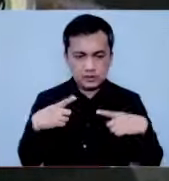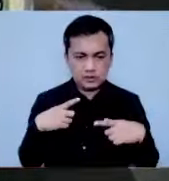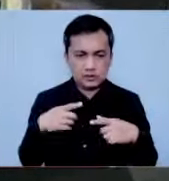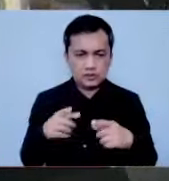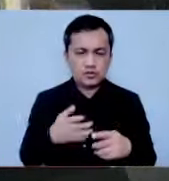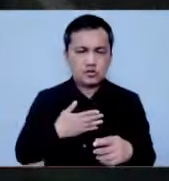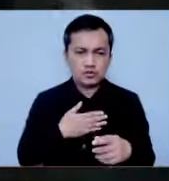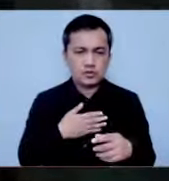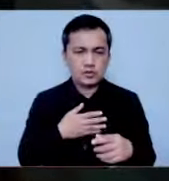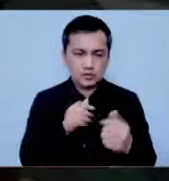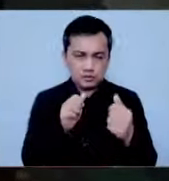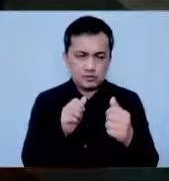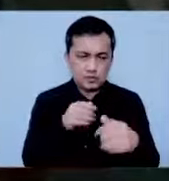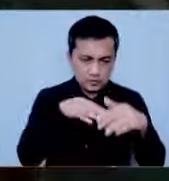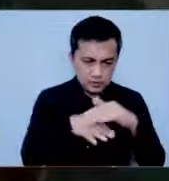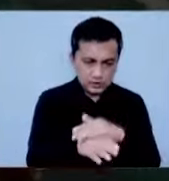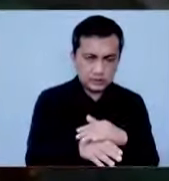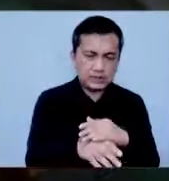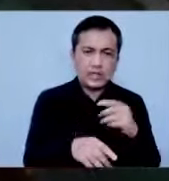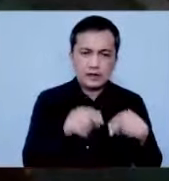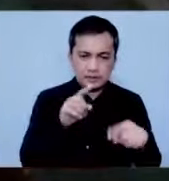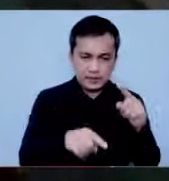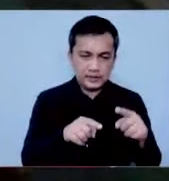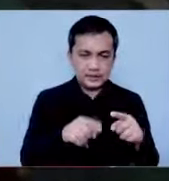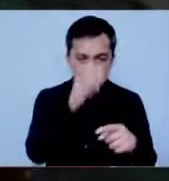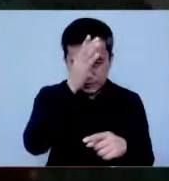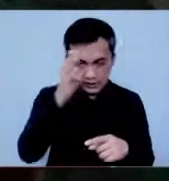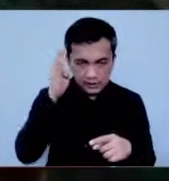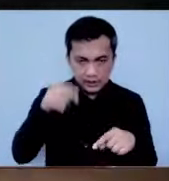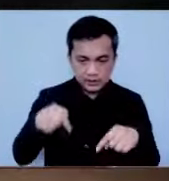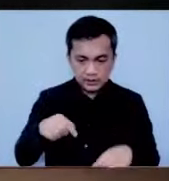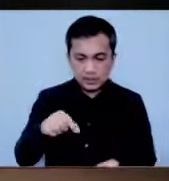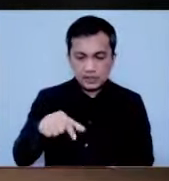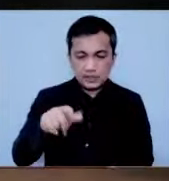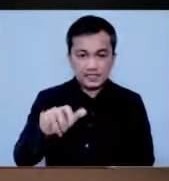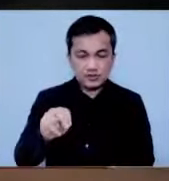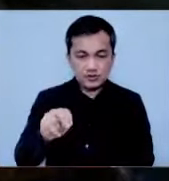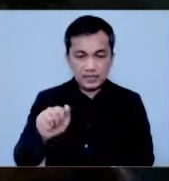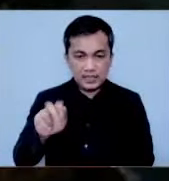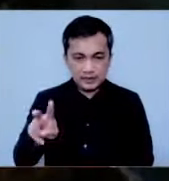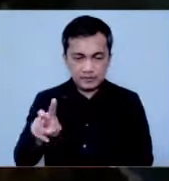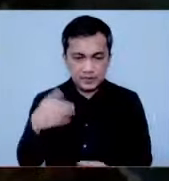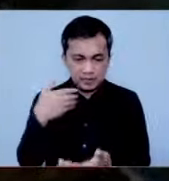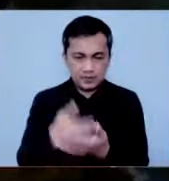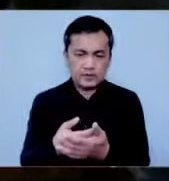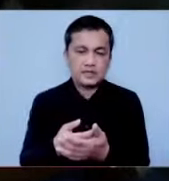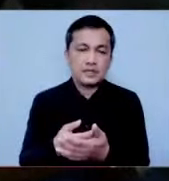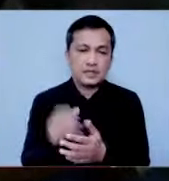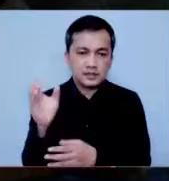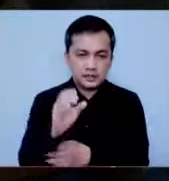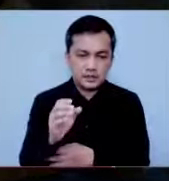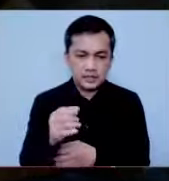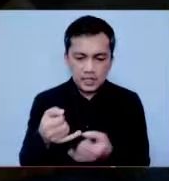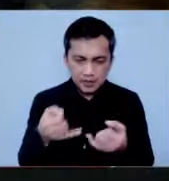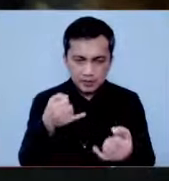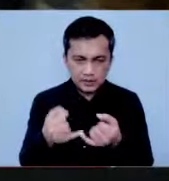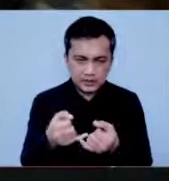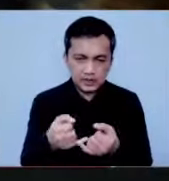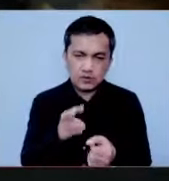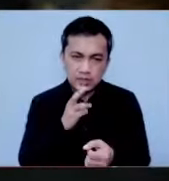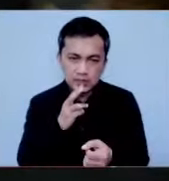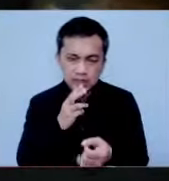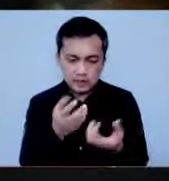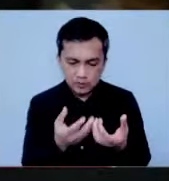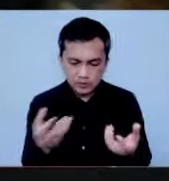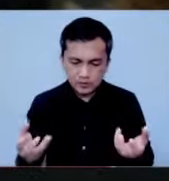sa Binian. Dito na sila sa Quezon Avenue inabutan ng Pasko. Pansit at tubig ang kanilang munting Noche Buena.